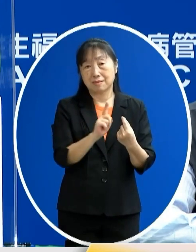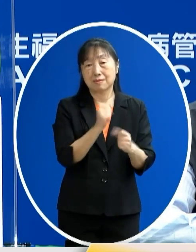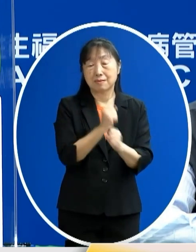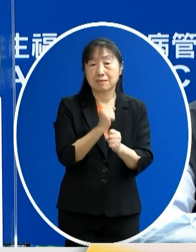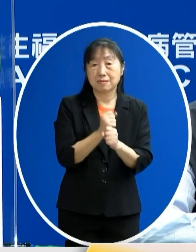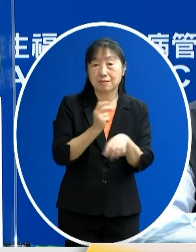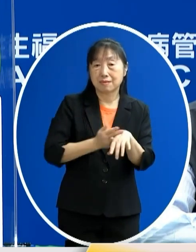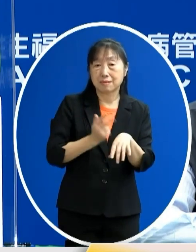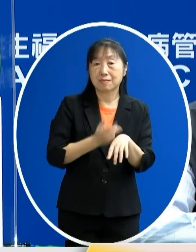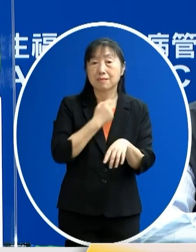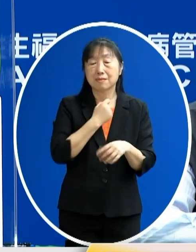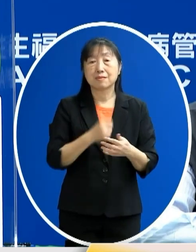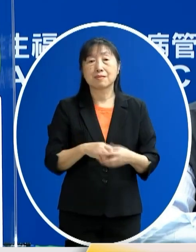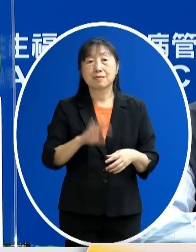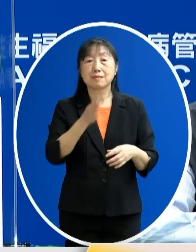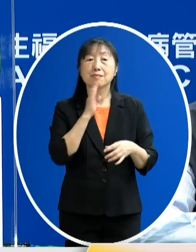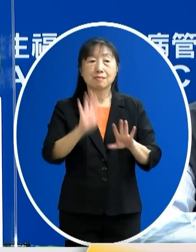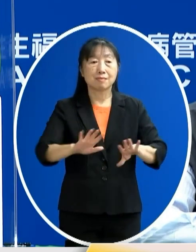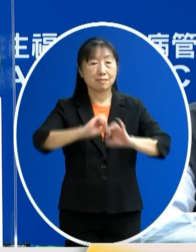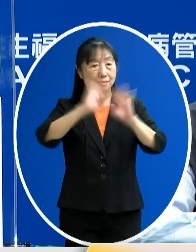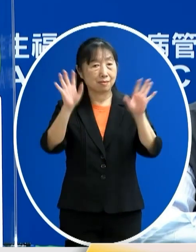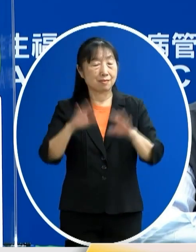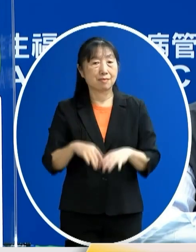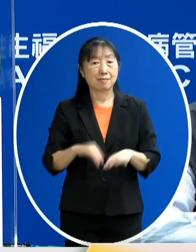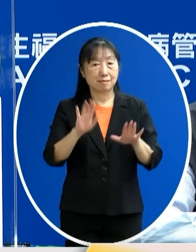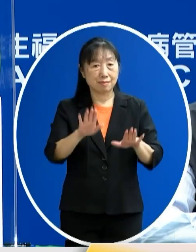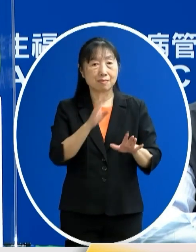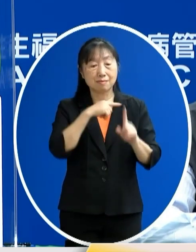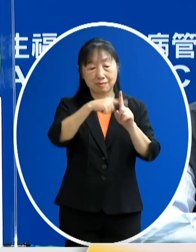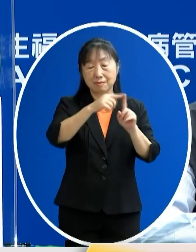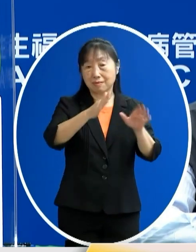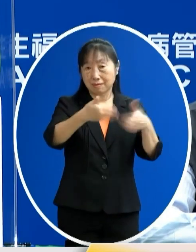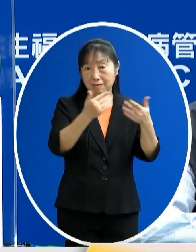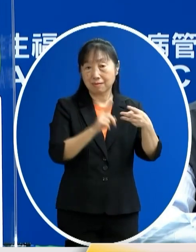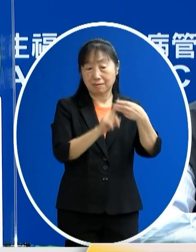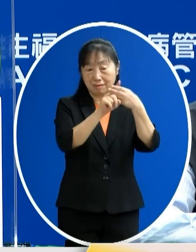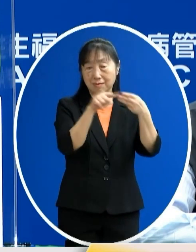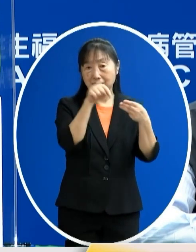做。但我们还是要提醒大家，就是说这次以轻症为